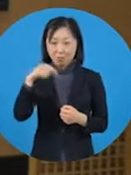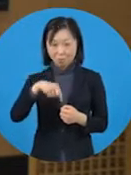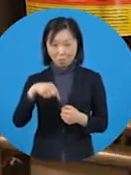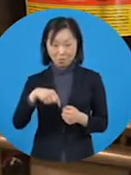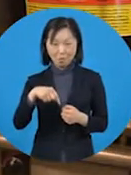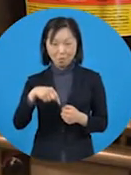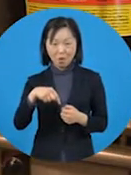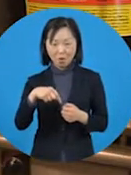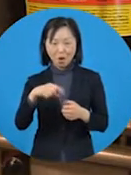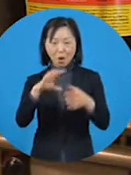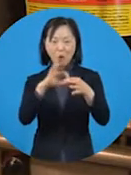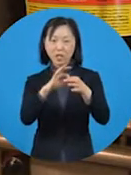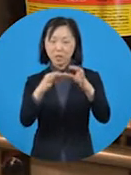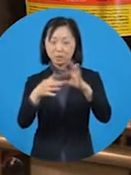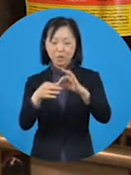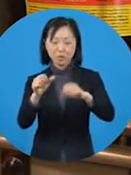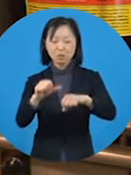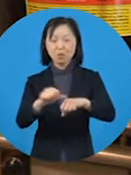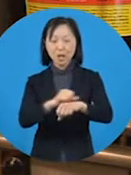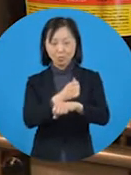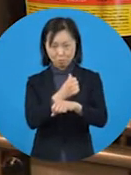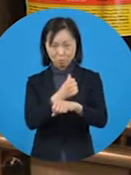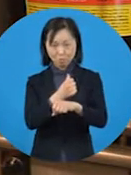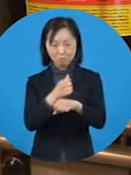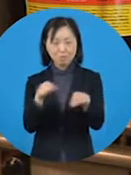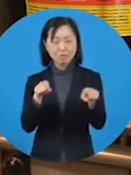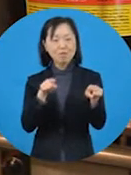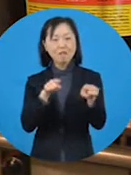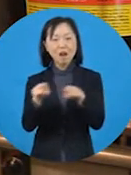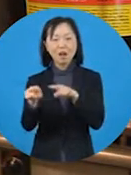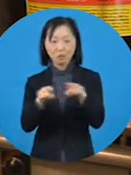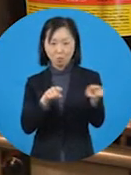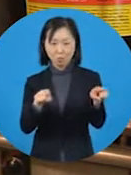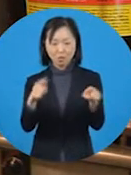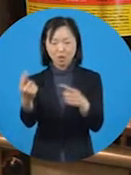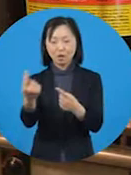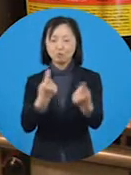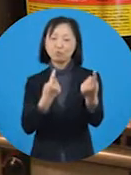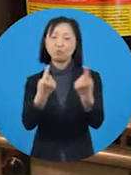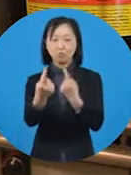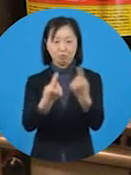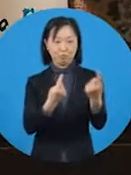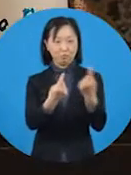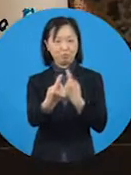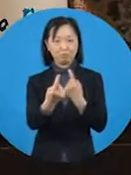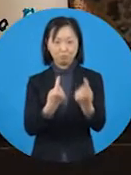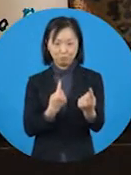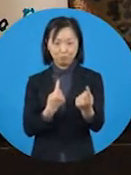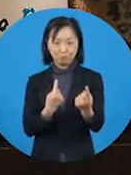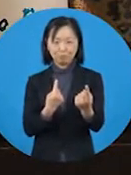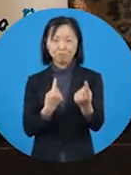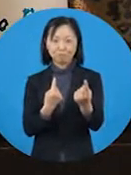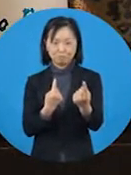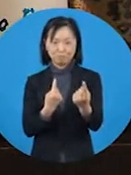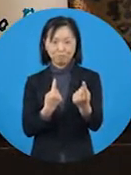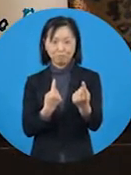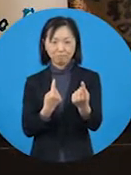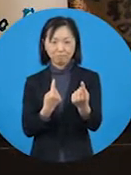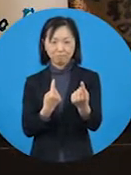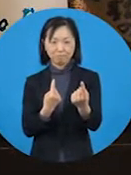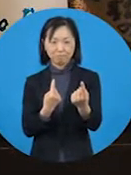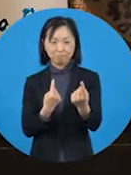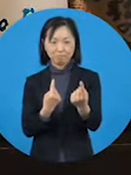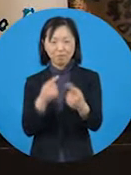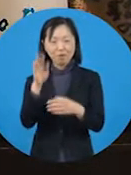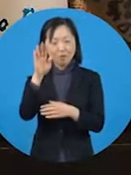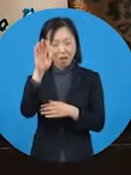もオリンピックとかに出た選手やコーチの方、監督の方とかが結構来てくださっているので、